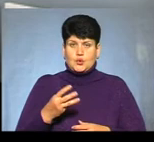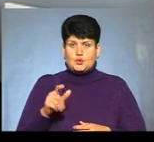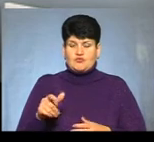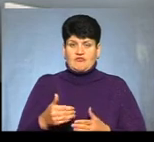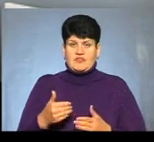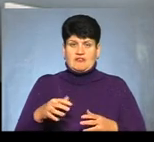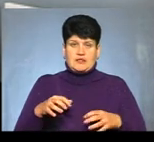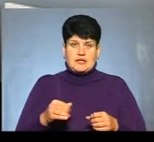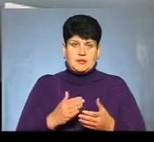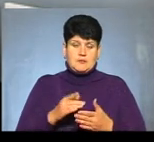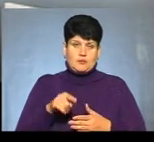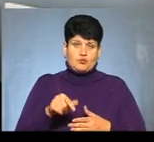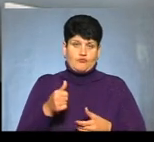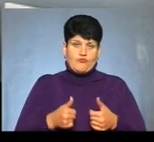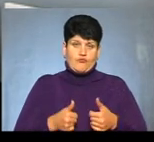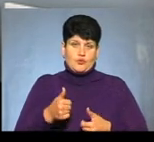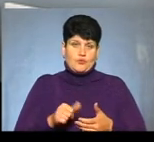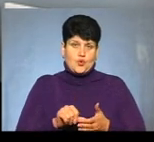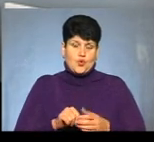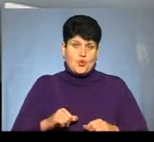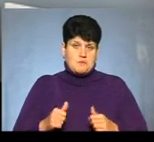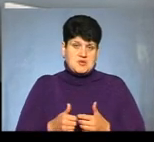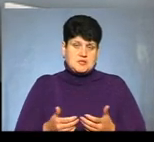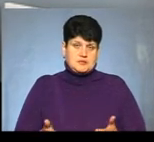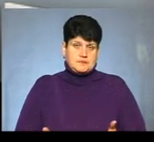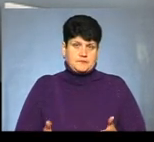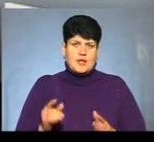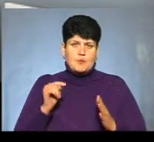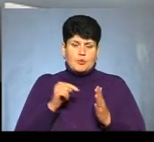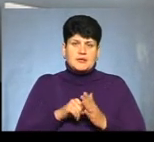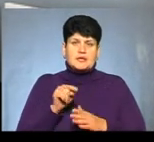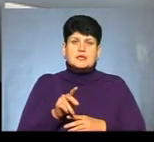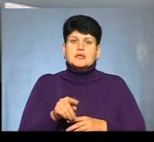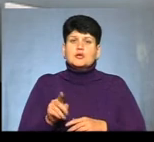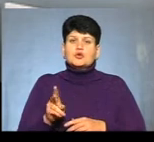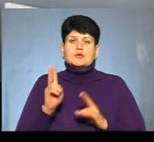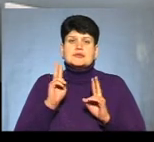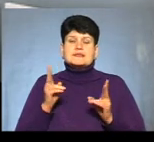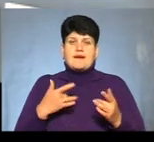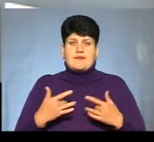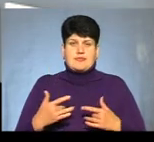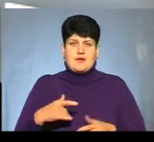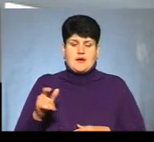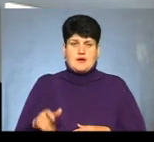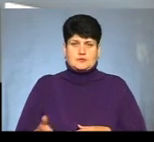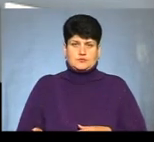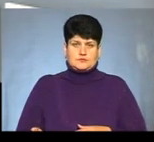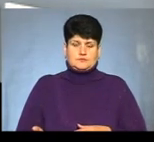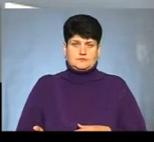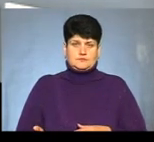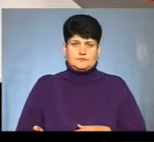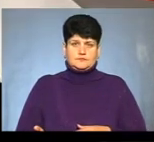Ну, скажімо, троє чоловік від влади мають бути в цій конкурсній комісії. І попадають ці, які не знають театру, бо ну, на сьогоднішній